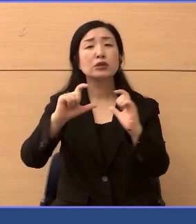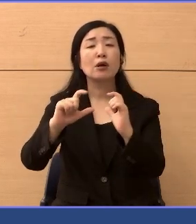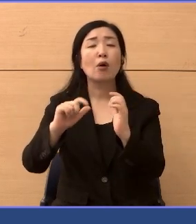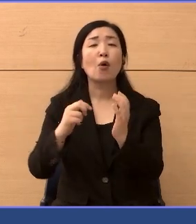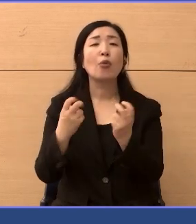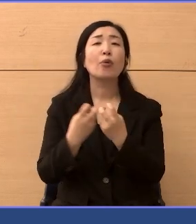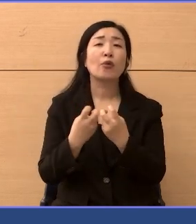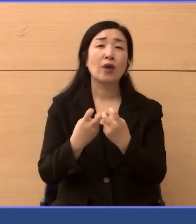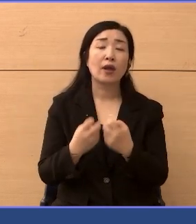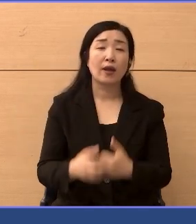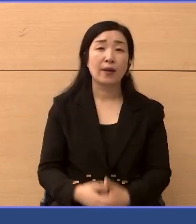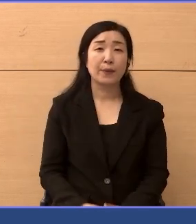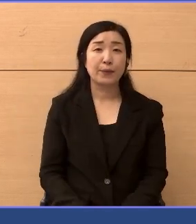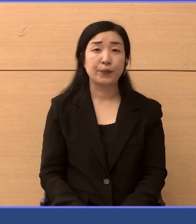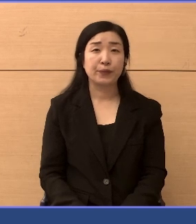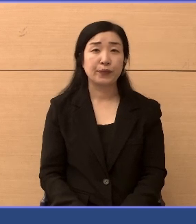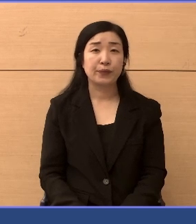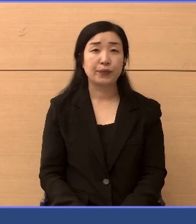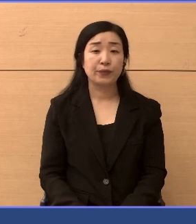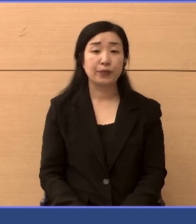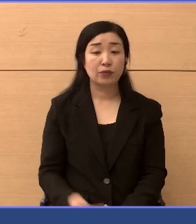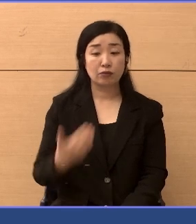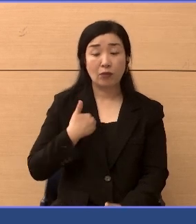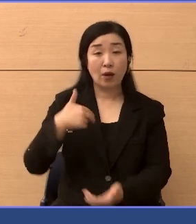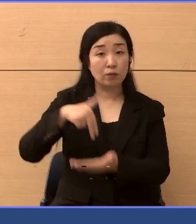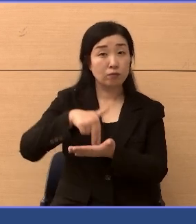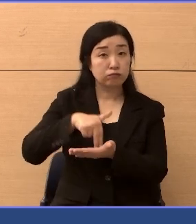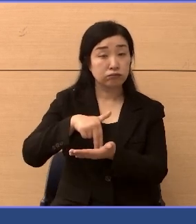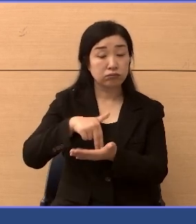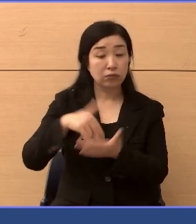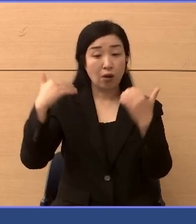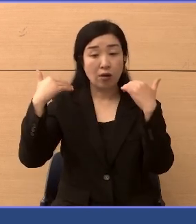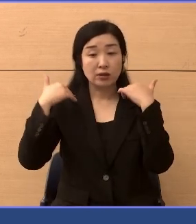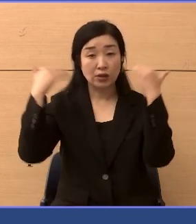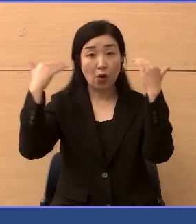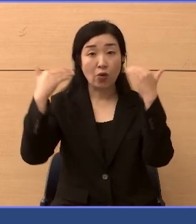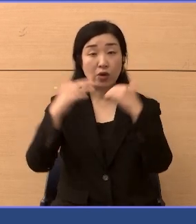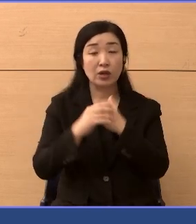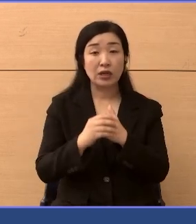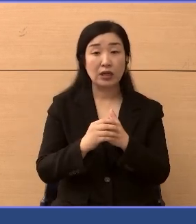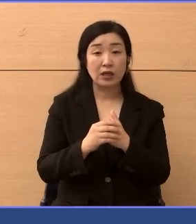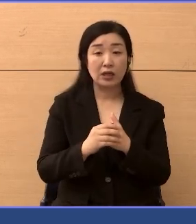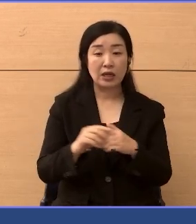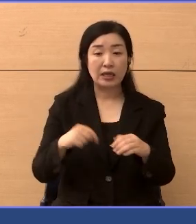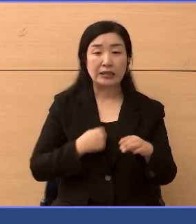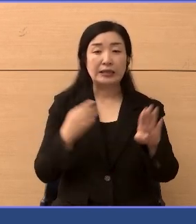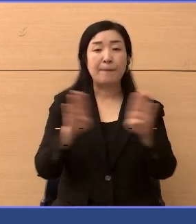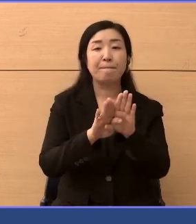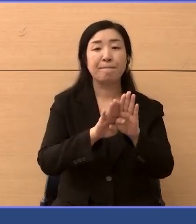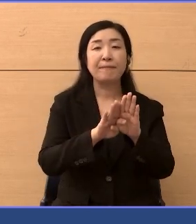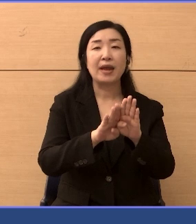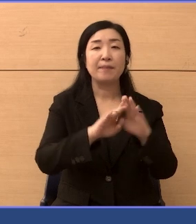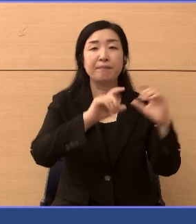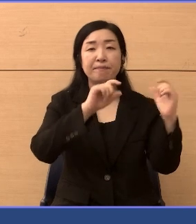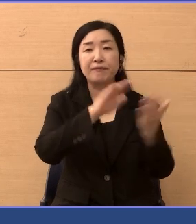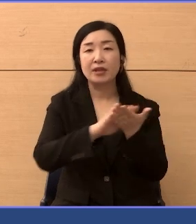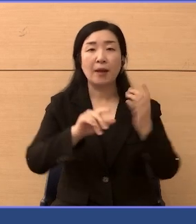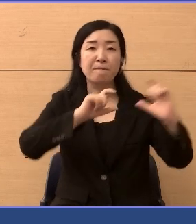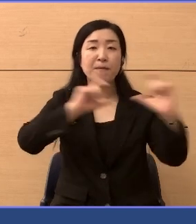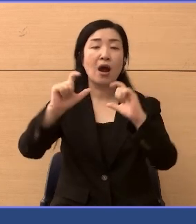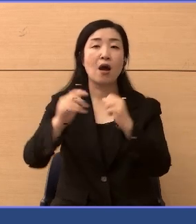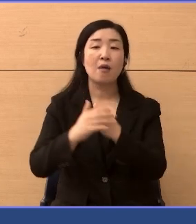of 드리자면은 joy and relief, both 저 for 같은 경우는 사실 성인 the ASD parents 환자에게 and the affected ASD입니다라고 individuals. 진단을 내리면은 We